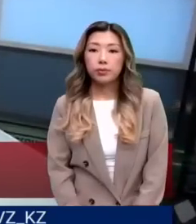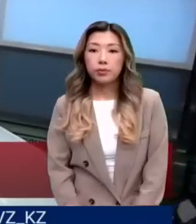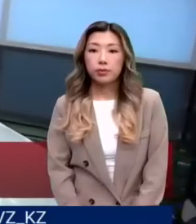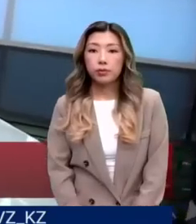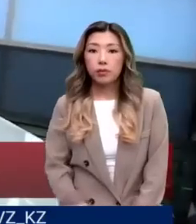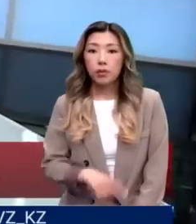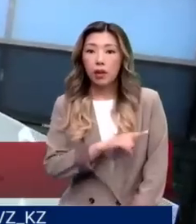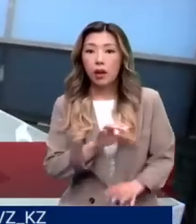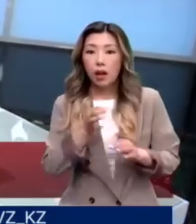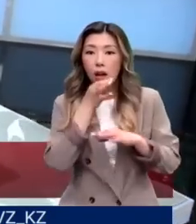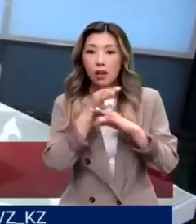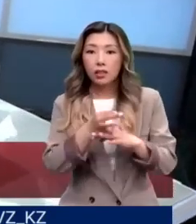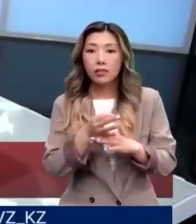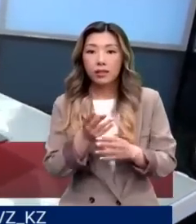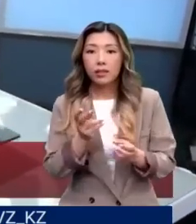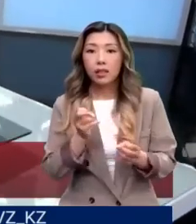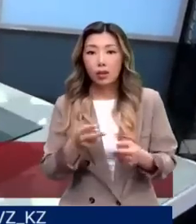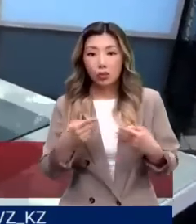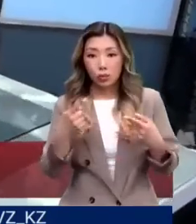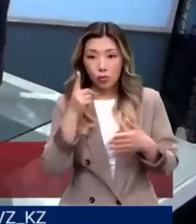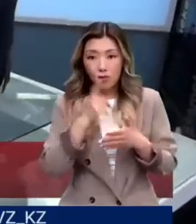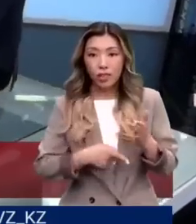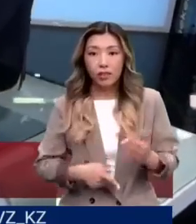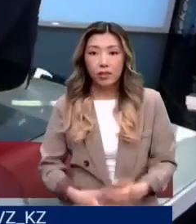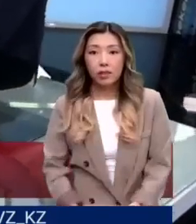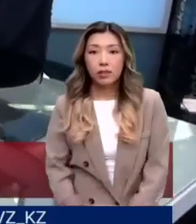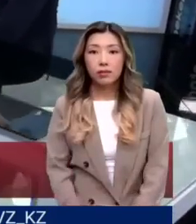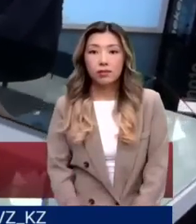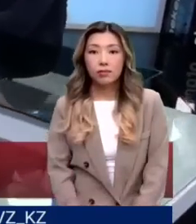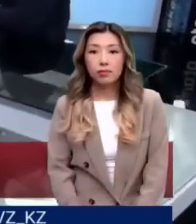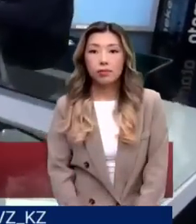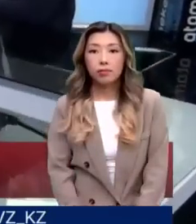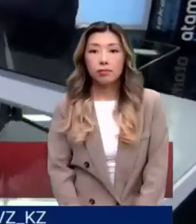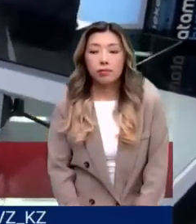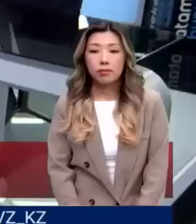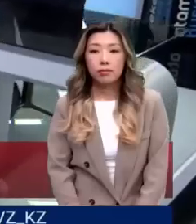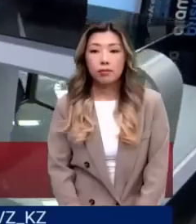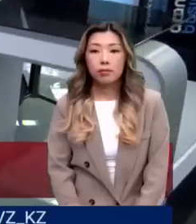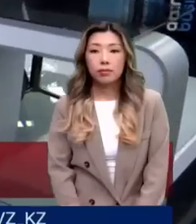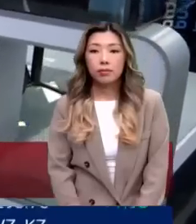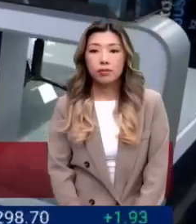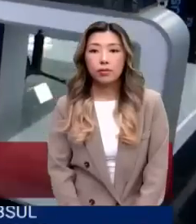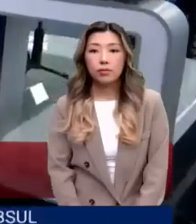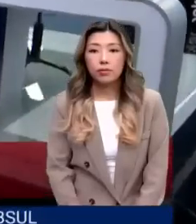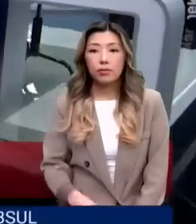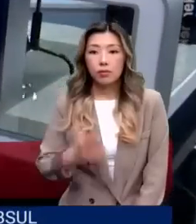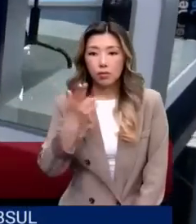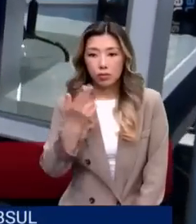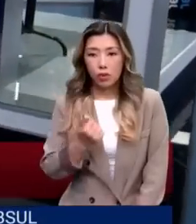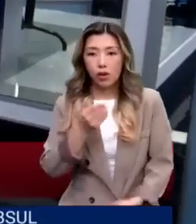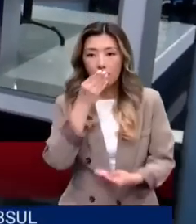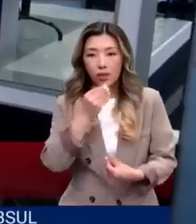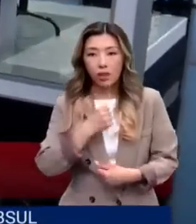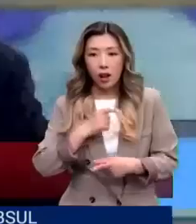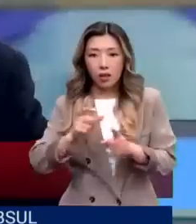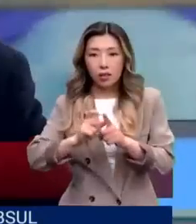Уратович, убедительный ответ? Ну для вас лично. Убедительный. Насколько он убедительный для простого человека, который ощущает